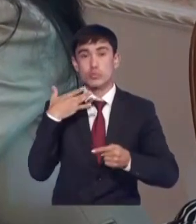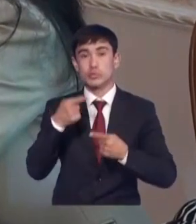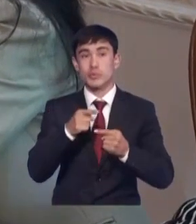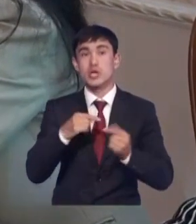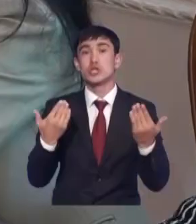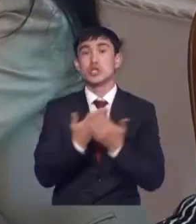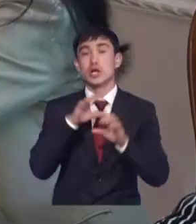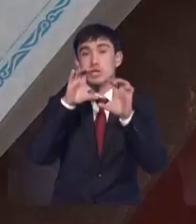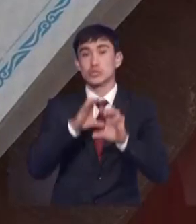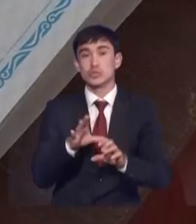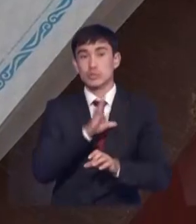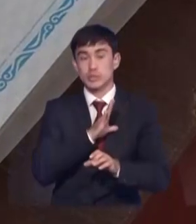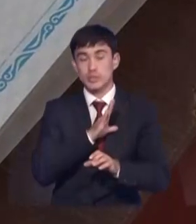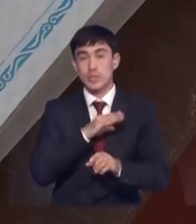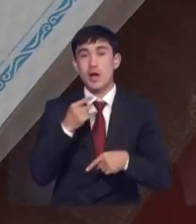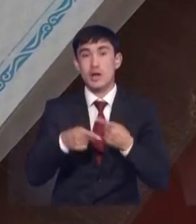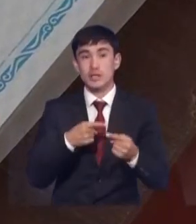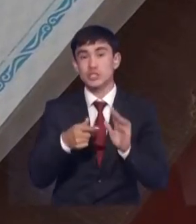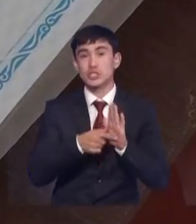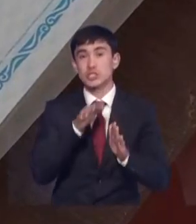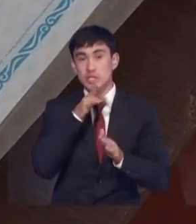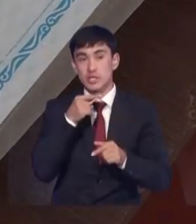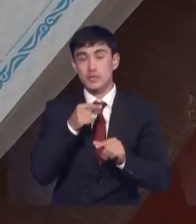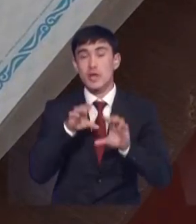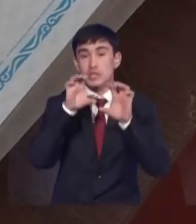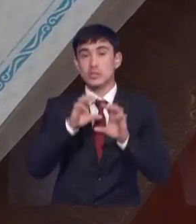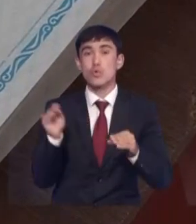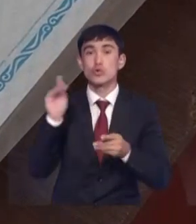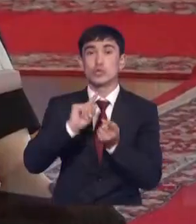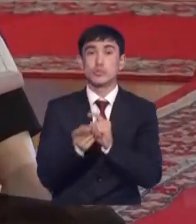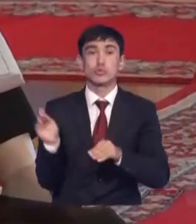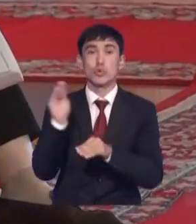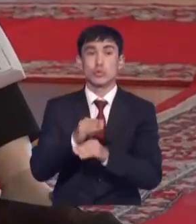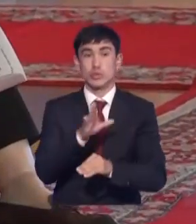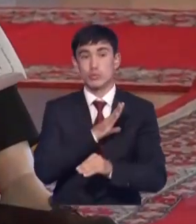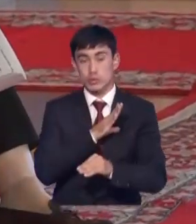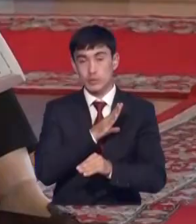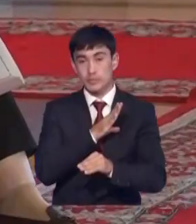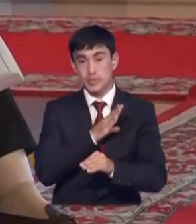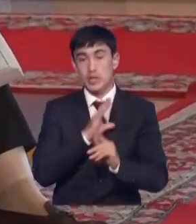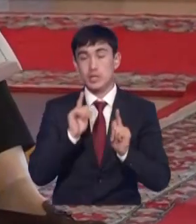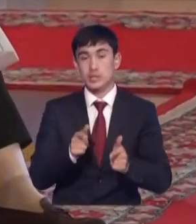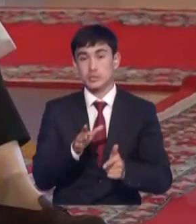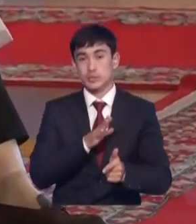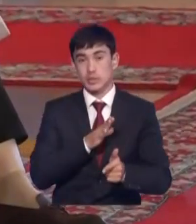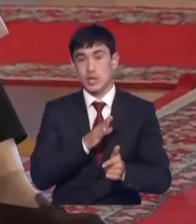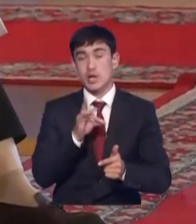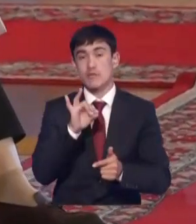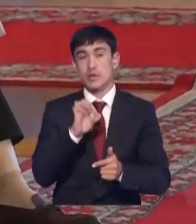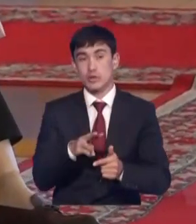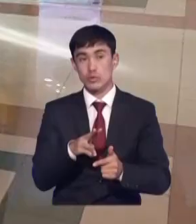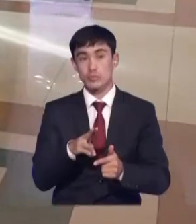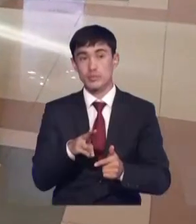жаңа конституцияны қабылдадық. Араға 7 жыл салып, атазанға өзгерістер мен толықтырулар енгізуге келісім бердік. Бұл